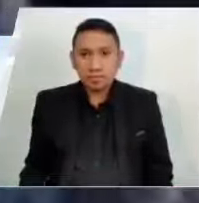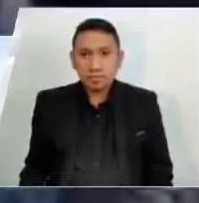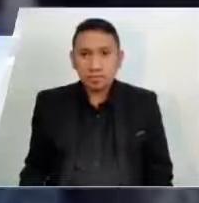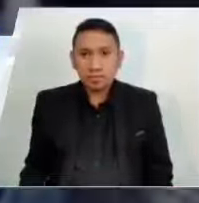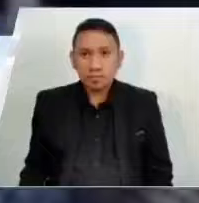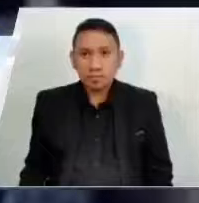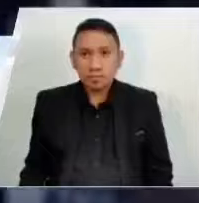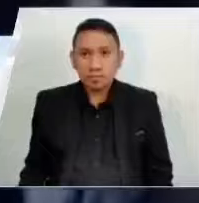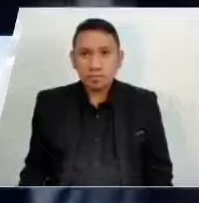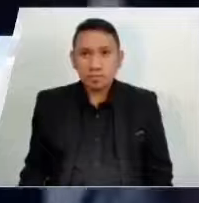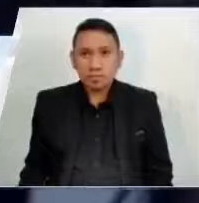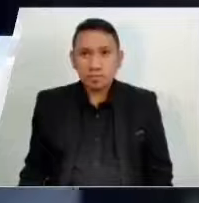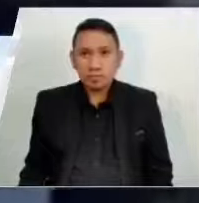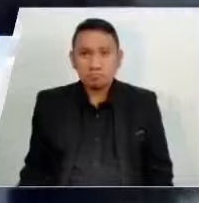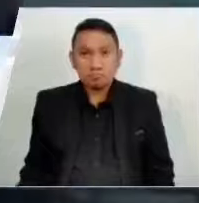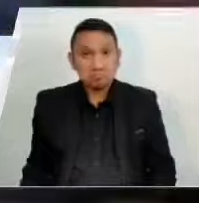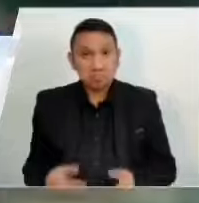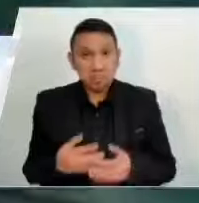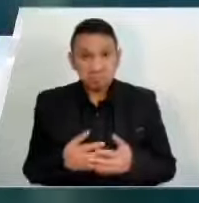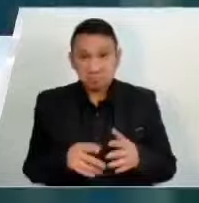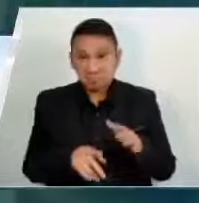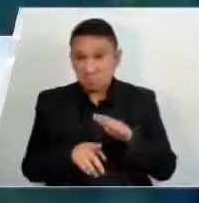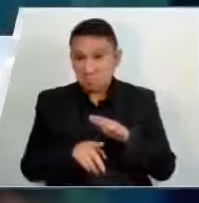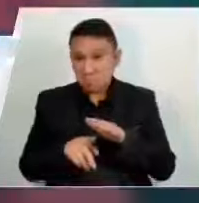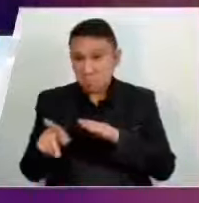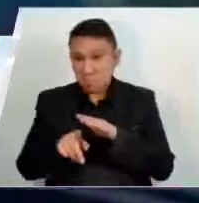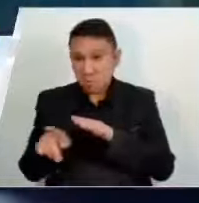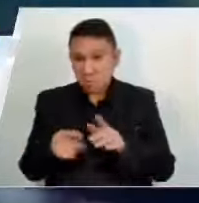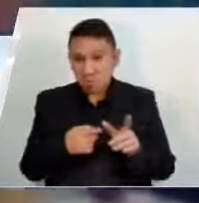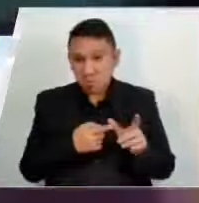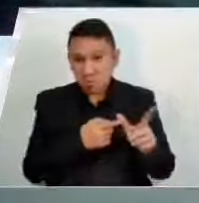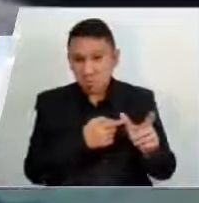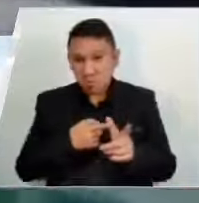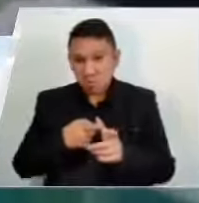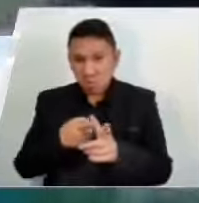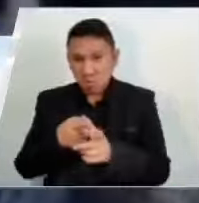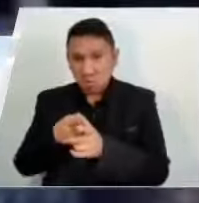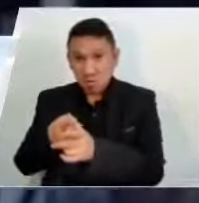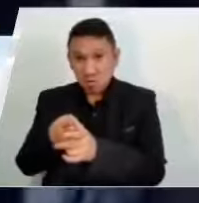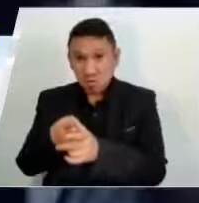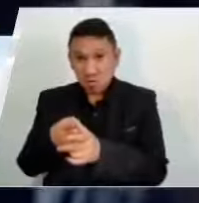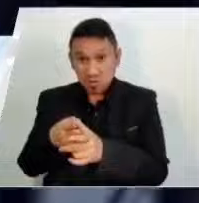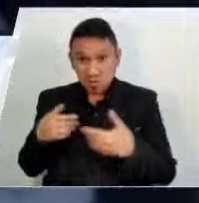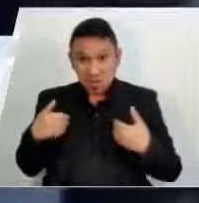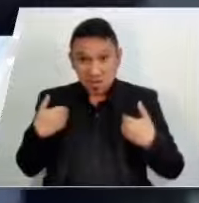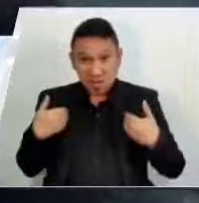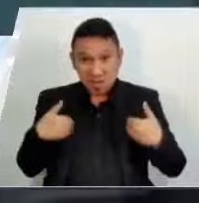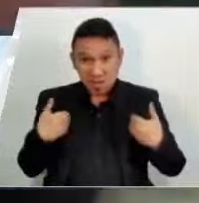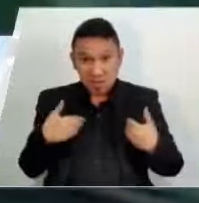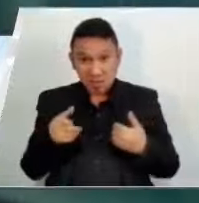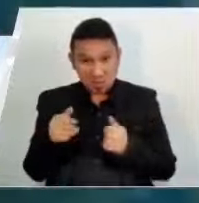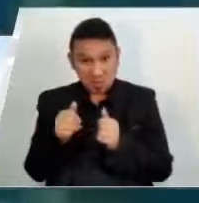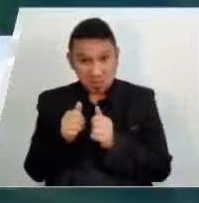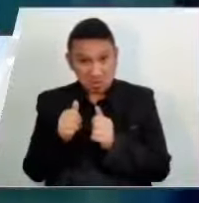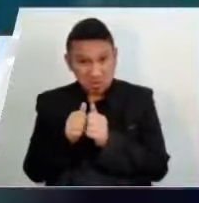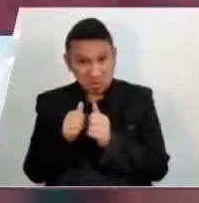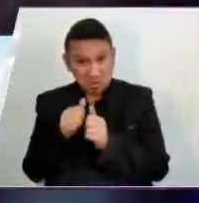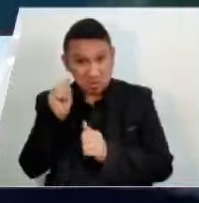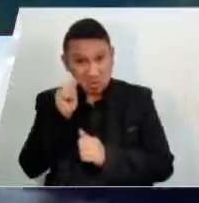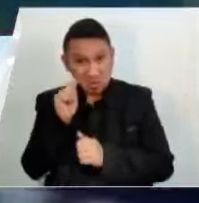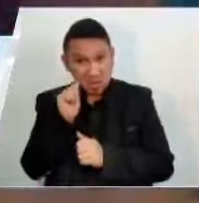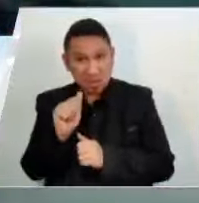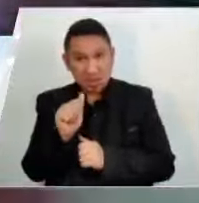Labas! Nagtakbuhan palabas ang mga bata kasamang isang babae na nasa isang pet store sa gitna ng pagtama ng